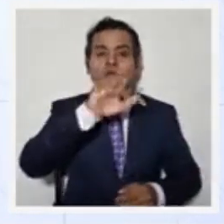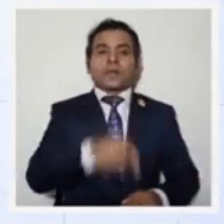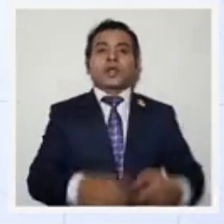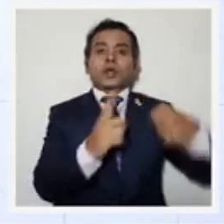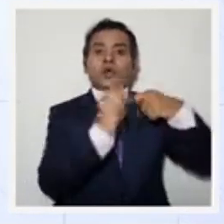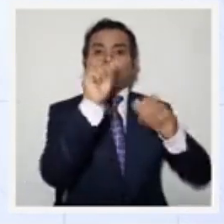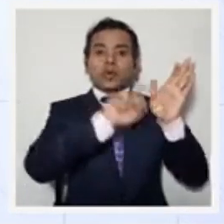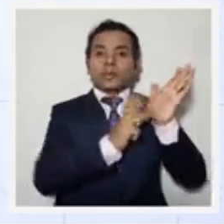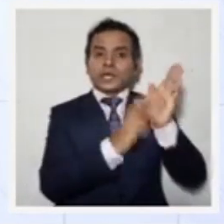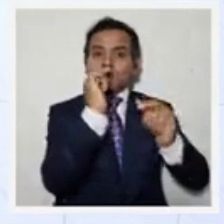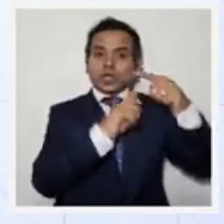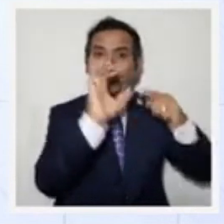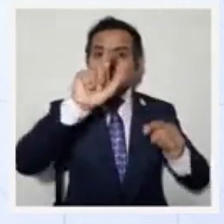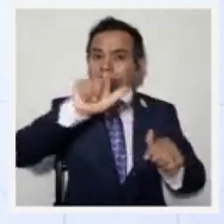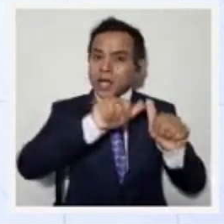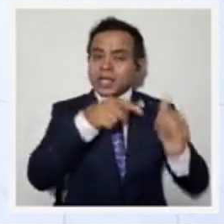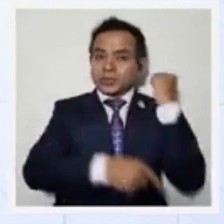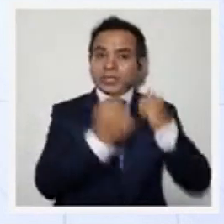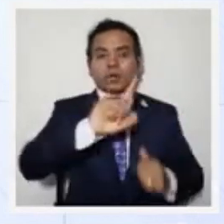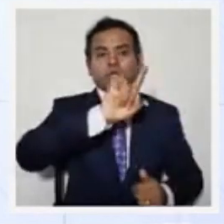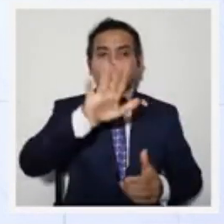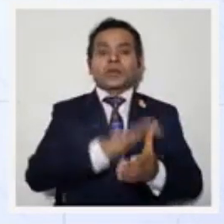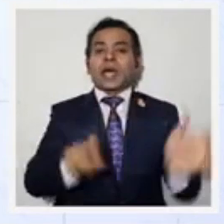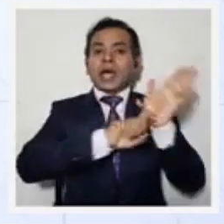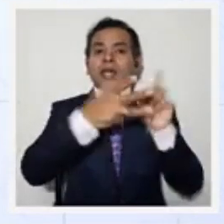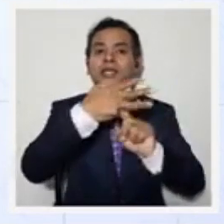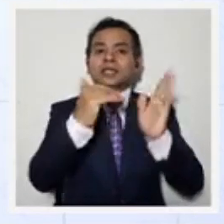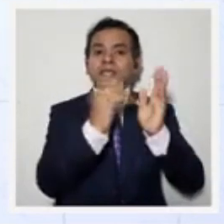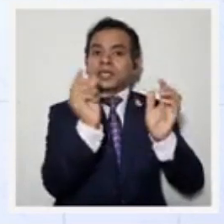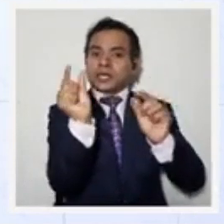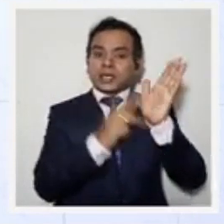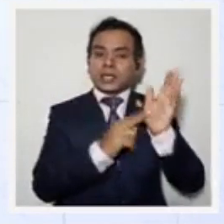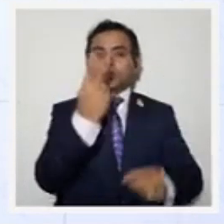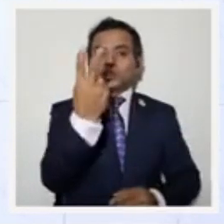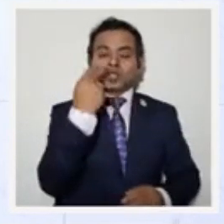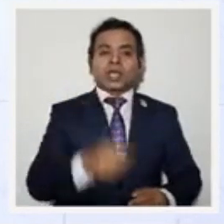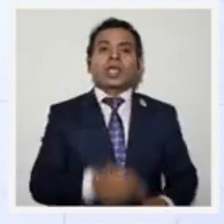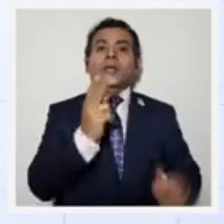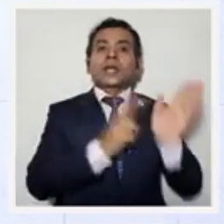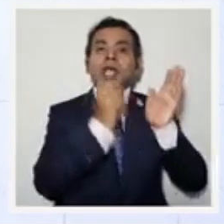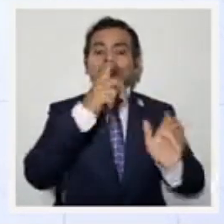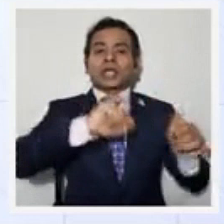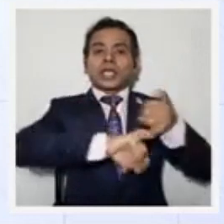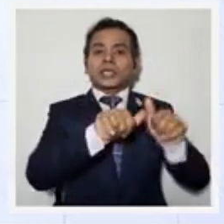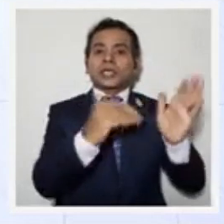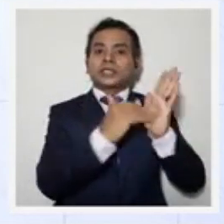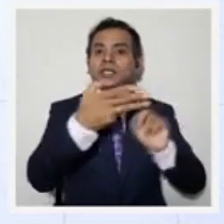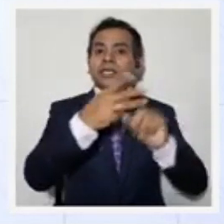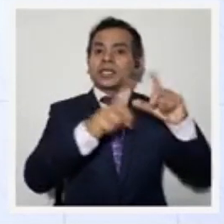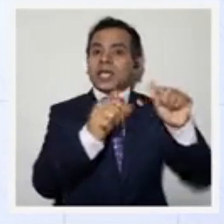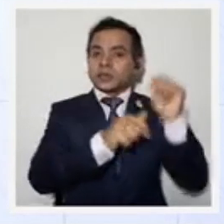সিটি কর্পোরেশনের আওতায় যে সকল হসপিটাল আছে সেগুলো থেকে কুইটমাত্রি হসপিটাল থেকে 15 জন, কুর্মিটলা হসপিটাল থেকে 15